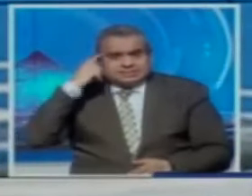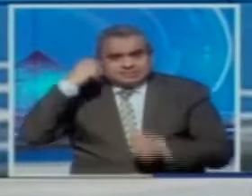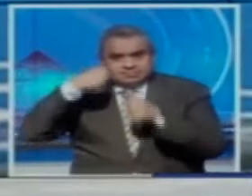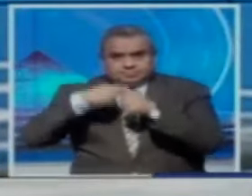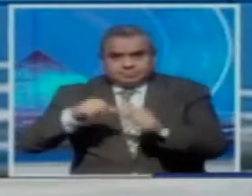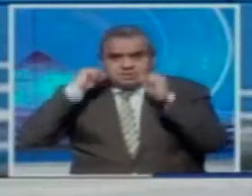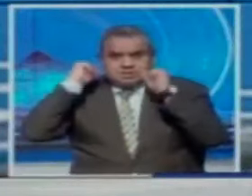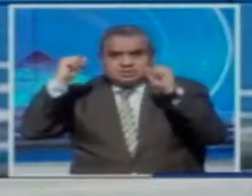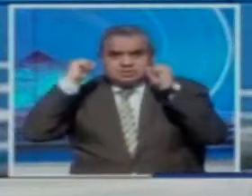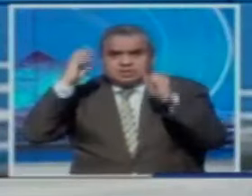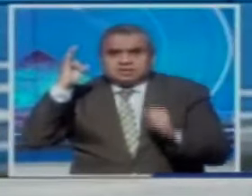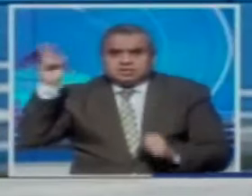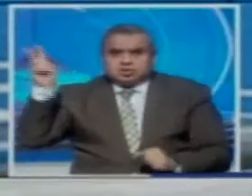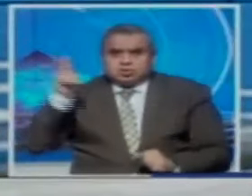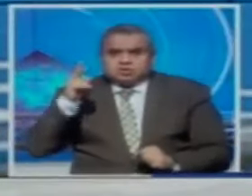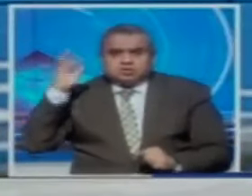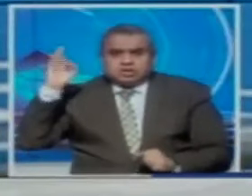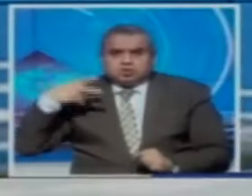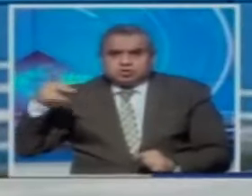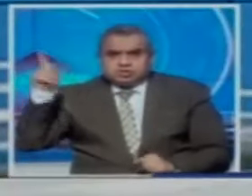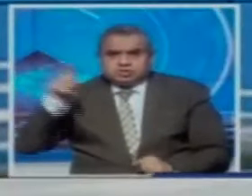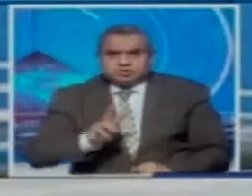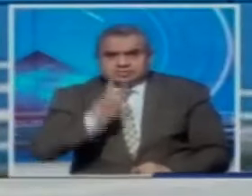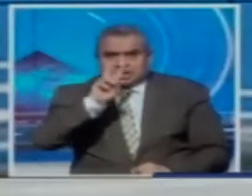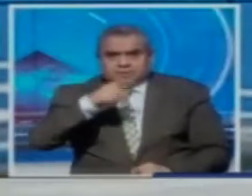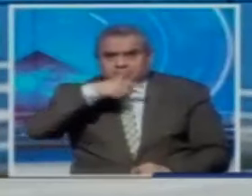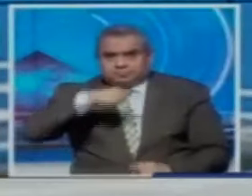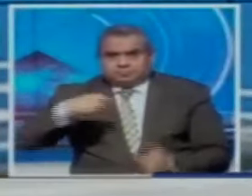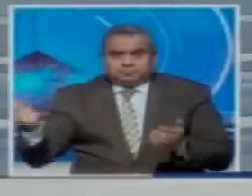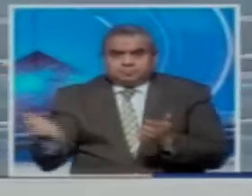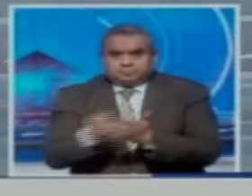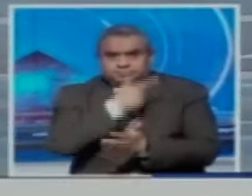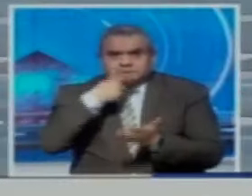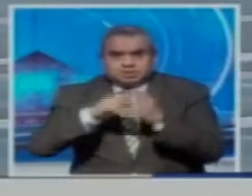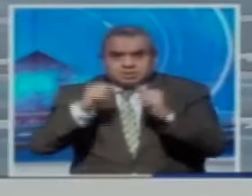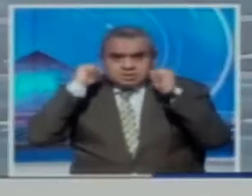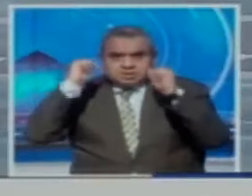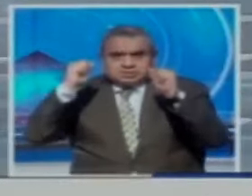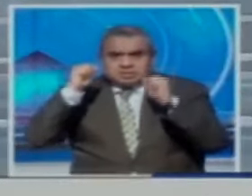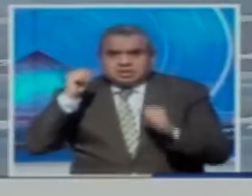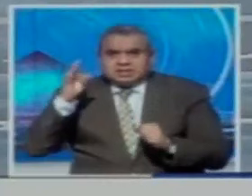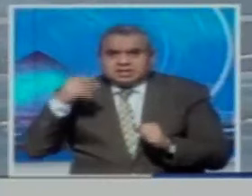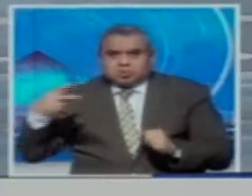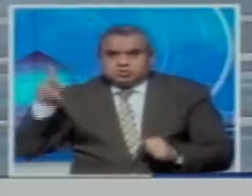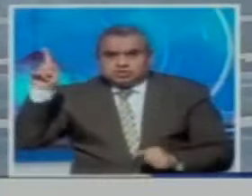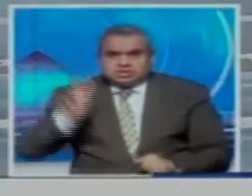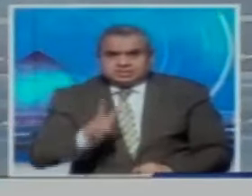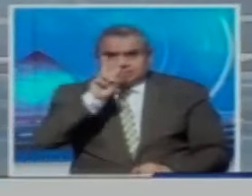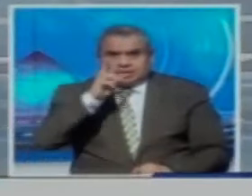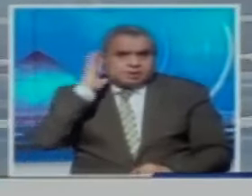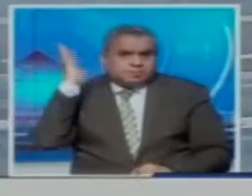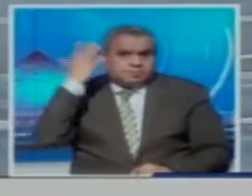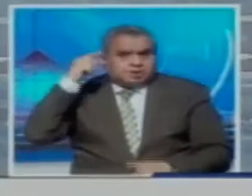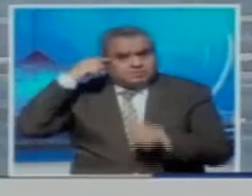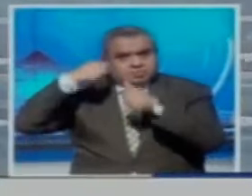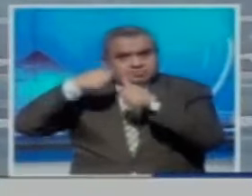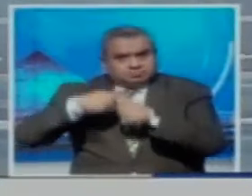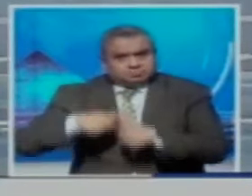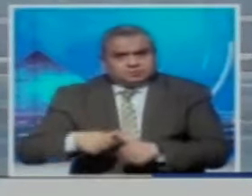بمناسبة ذكرى ثورة 23 من يوليو. وأشار في برقيته إلى أن ثورة يوليو المجيدة ستظل